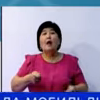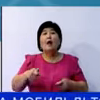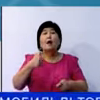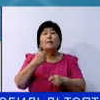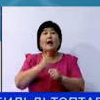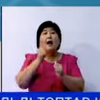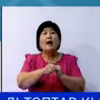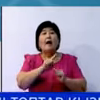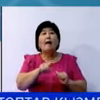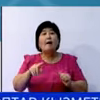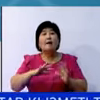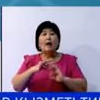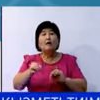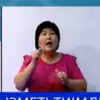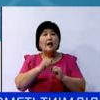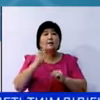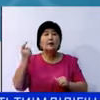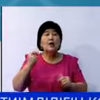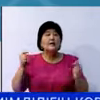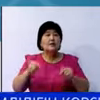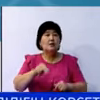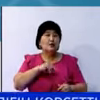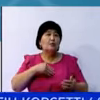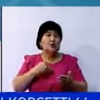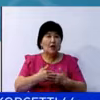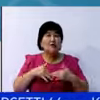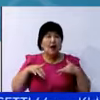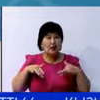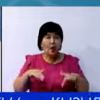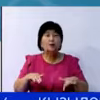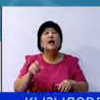әр ауданмен, әр шаруашылықпен тиісті жұмыс атқаруды тапсырды.